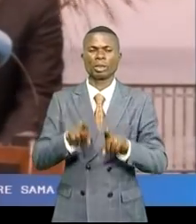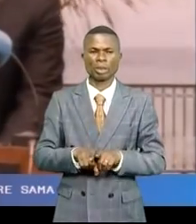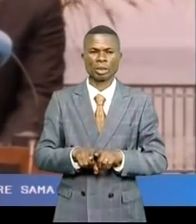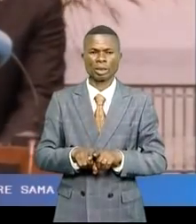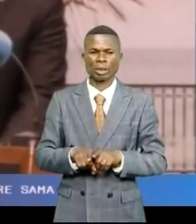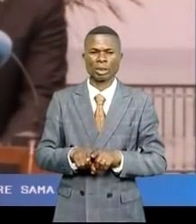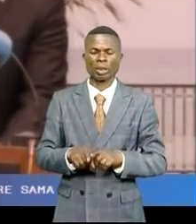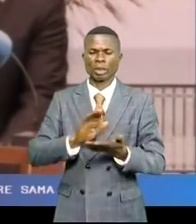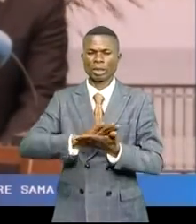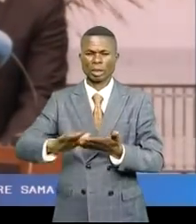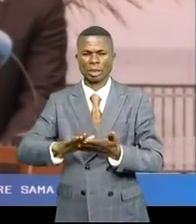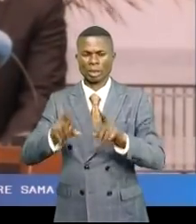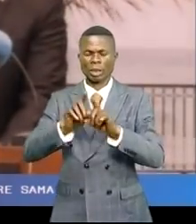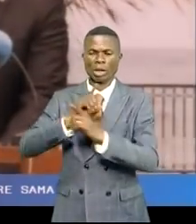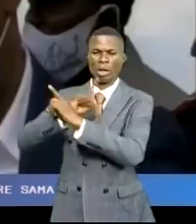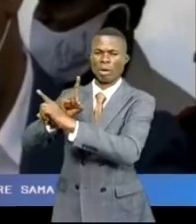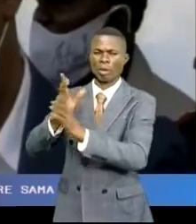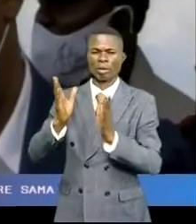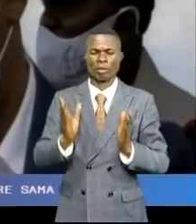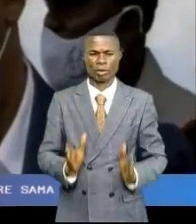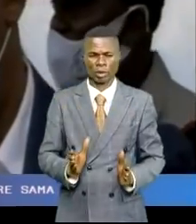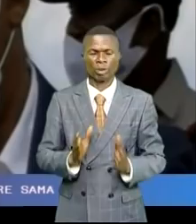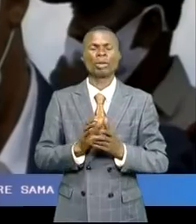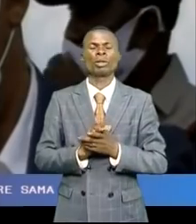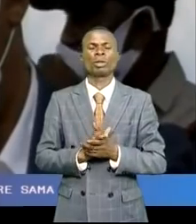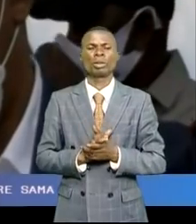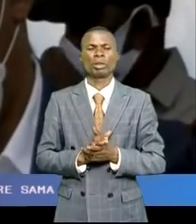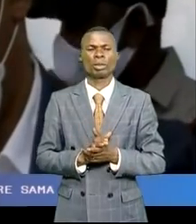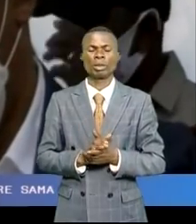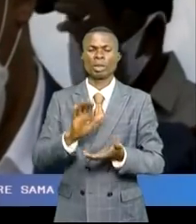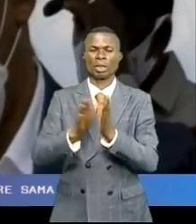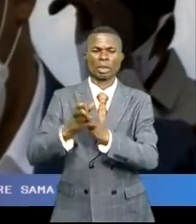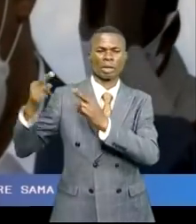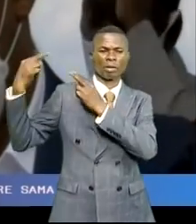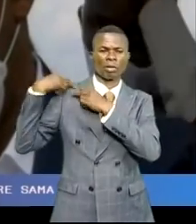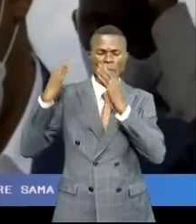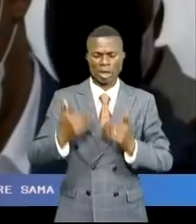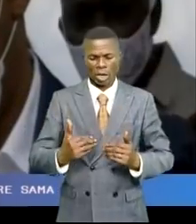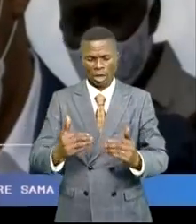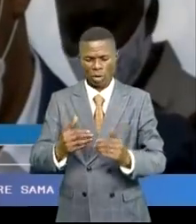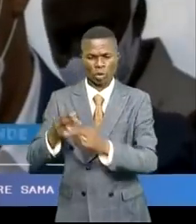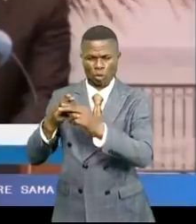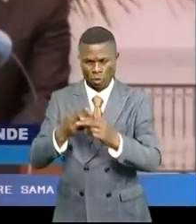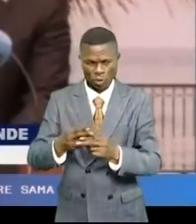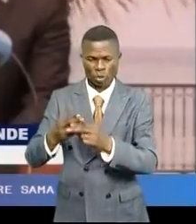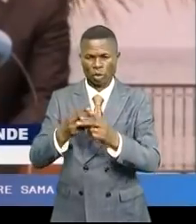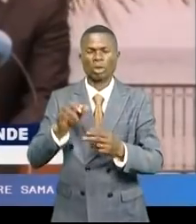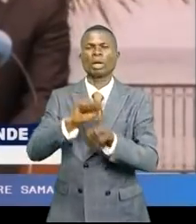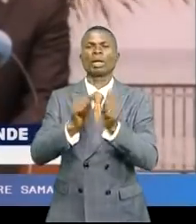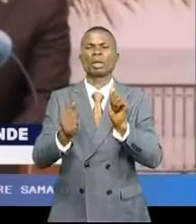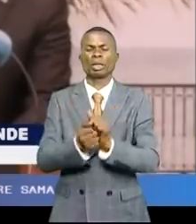Hygiène et Prévention se chargera de continuer à poursuivre la